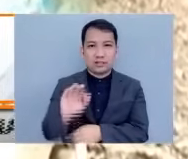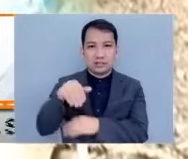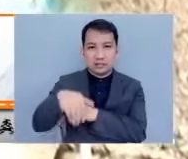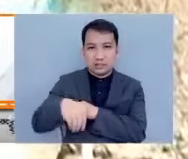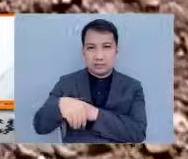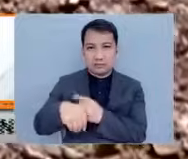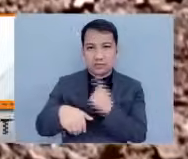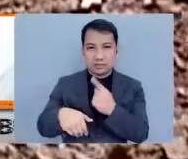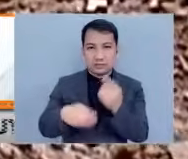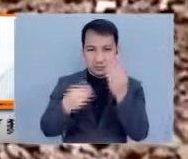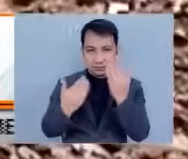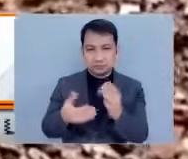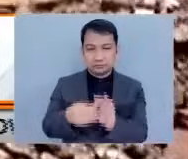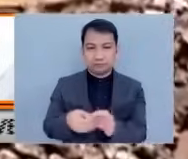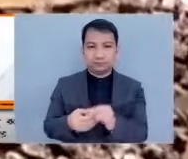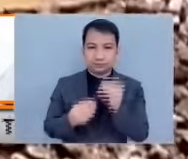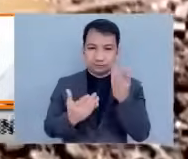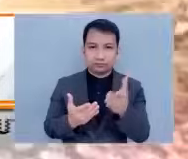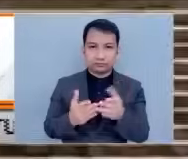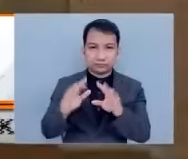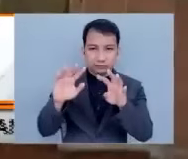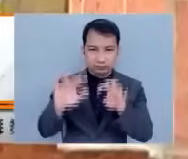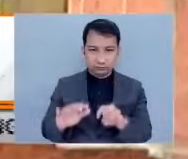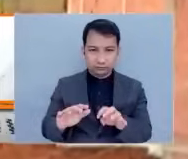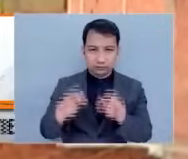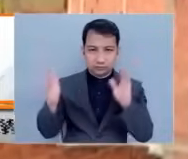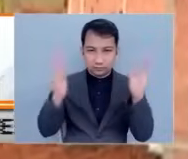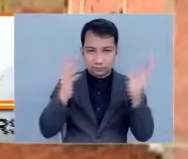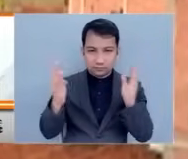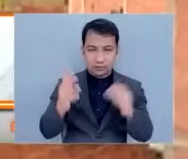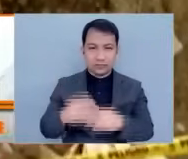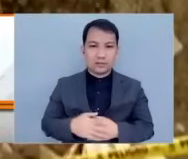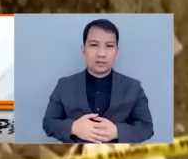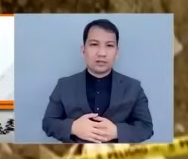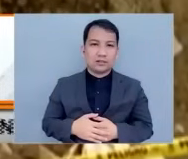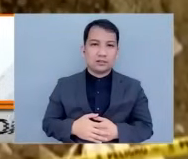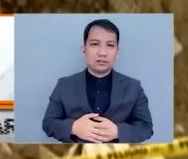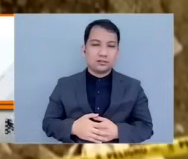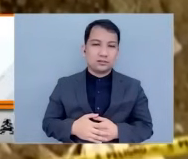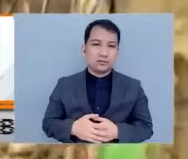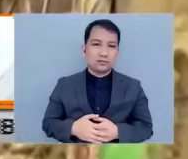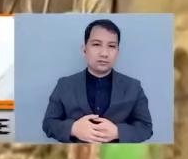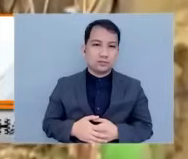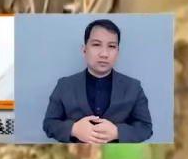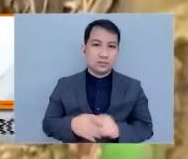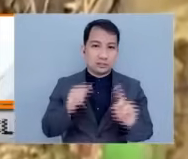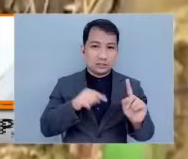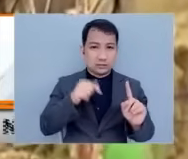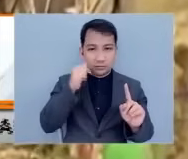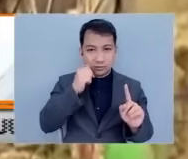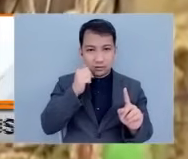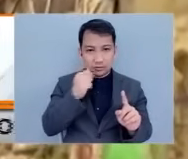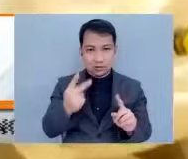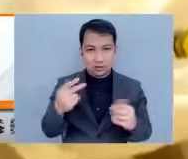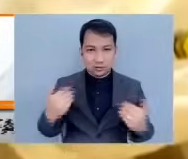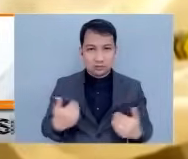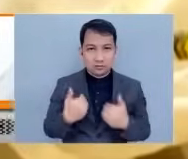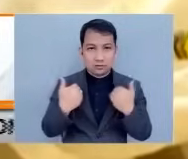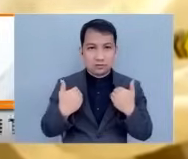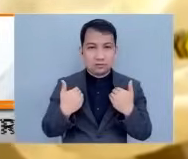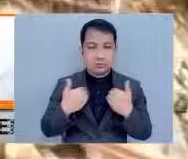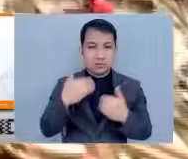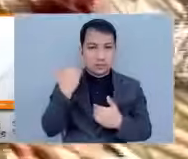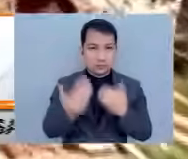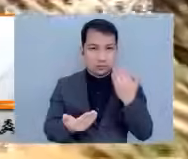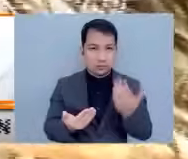dahil sa walang tigil na ulang dulot ng bagyo. Sa huling tala, isang babae at 2 minor de edad na ang nasawi.